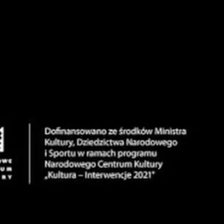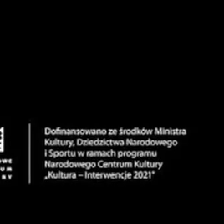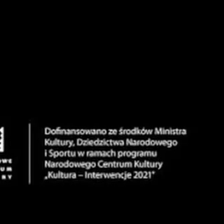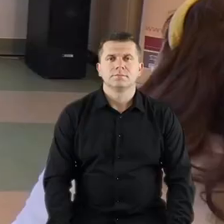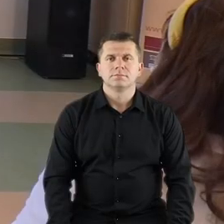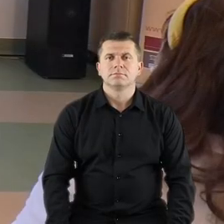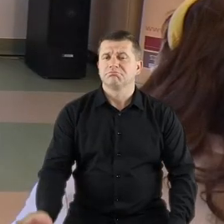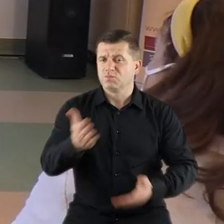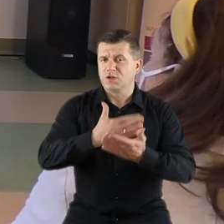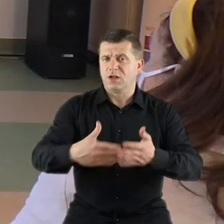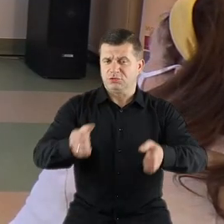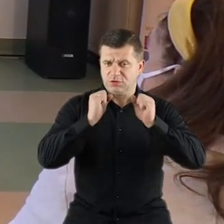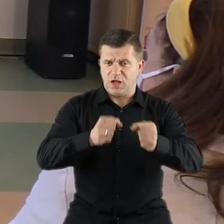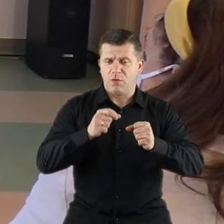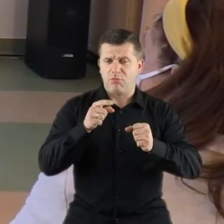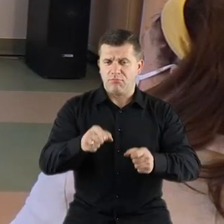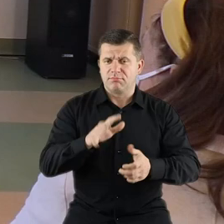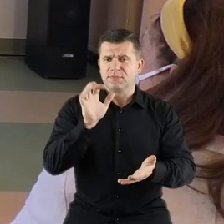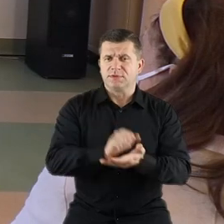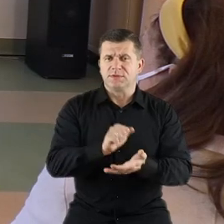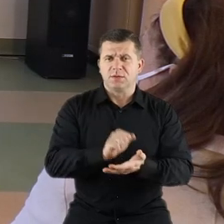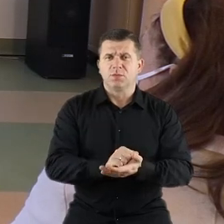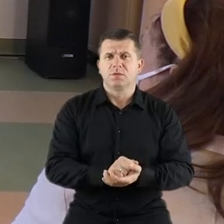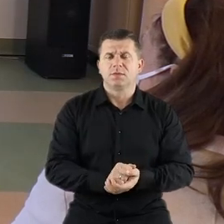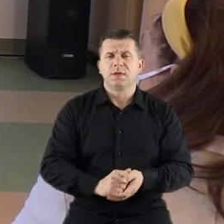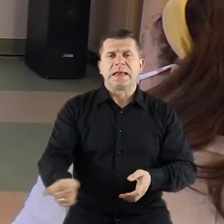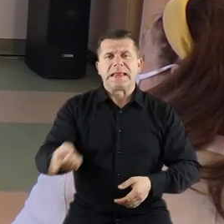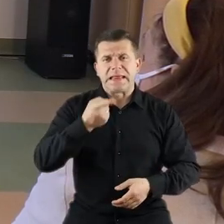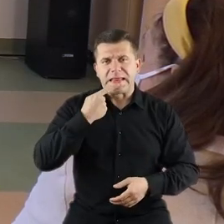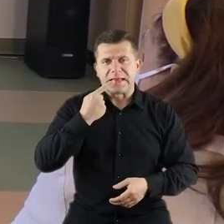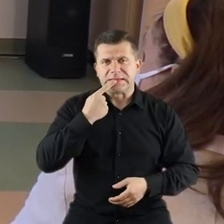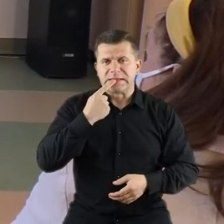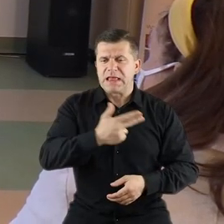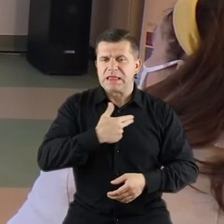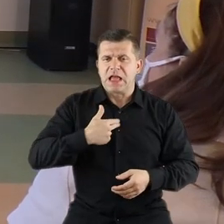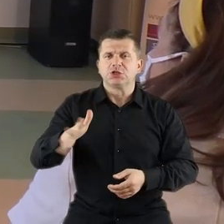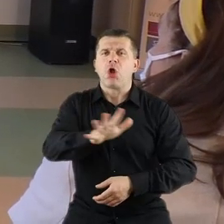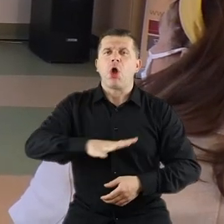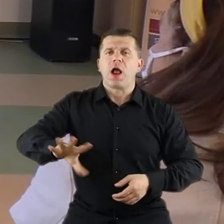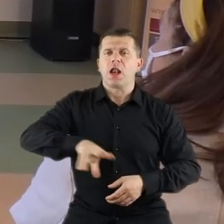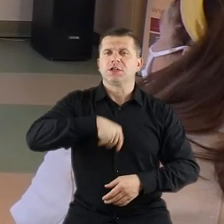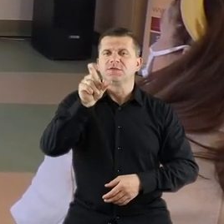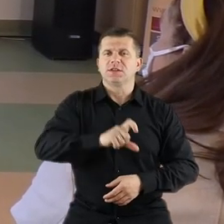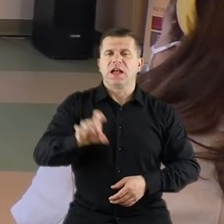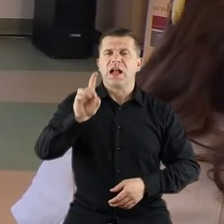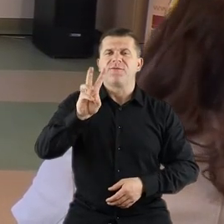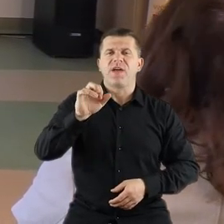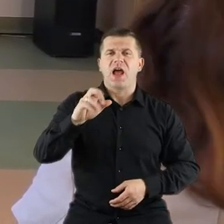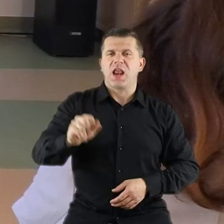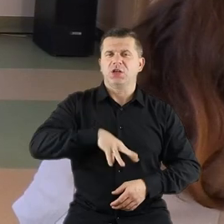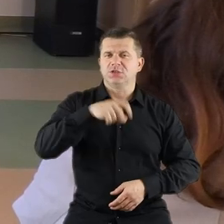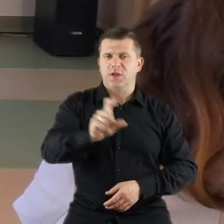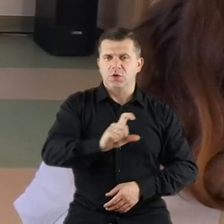Głuchów 66 działań wypełnia zdejmowanie się językiem naszym lokalnym świętokrzyskim gwarą